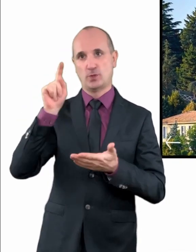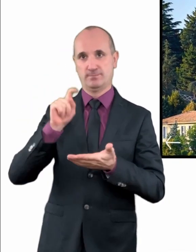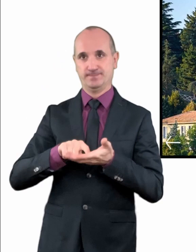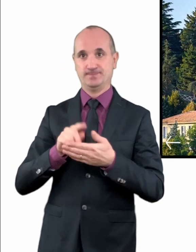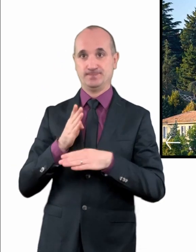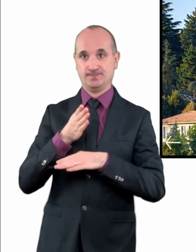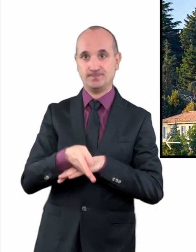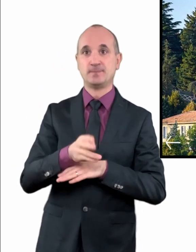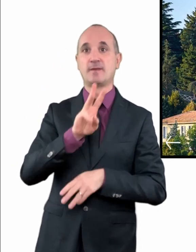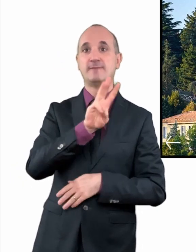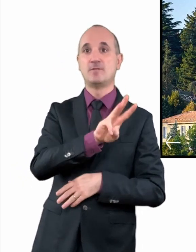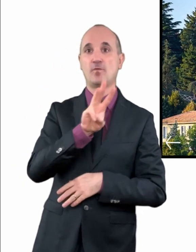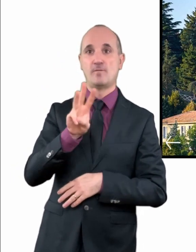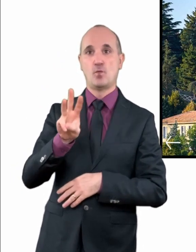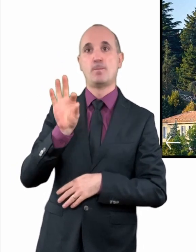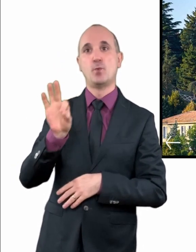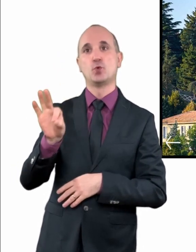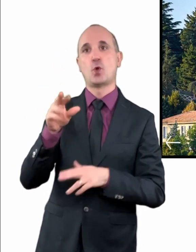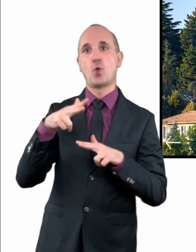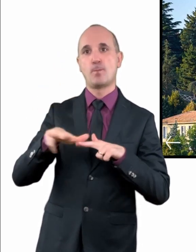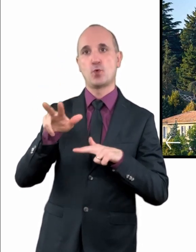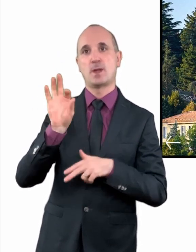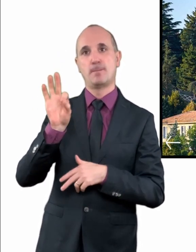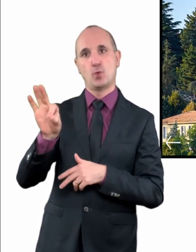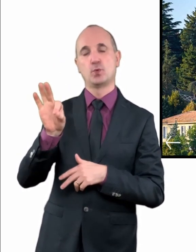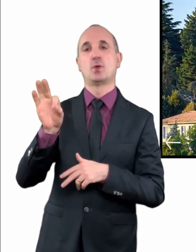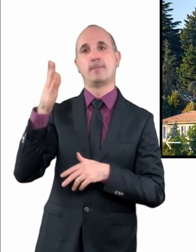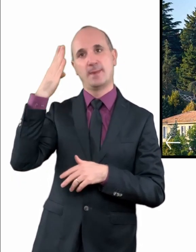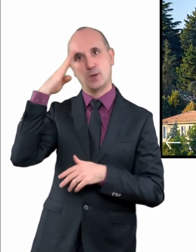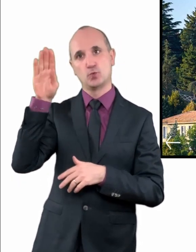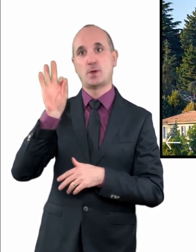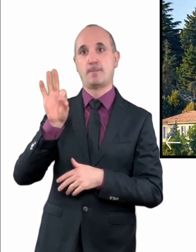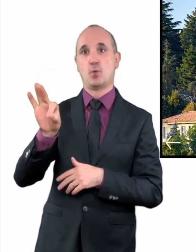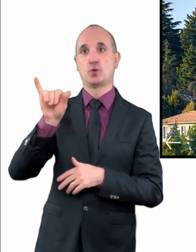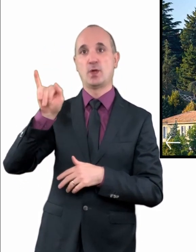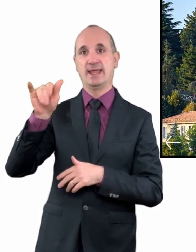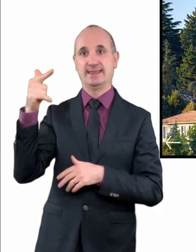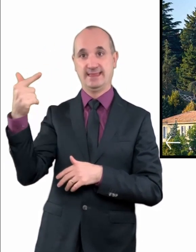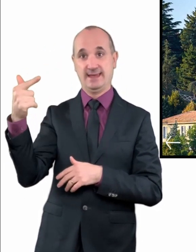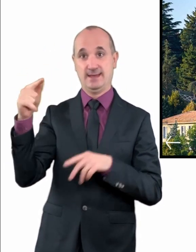è necessario collegarsi al sito istituzionale del comune di perugia